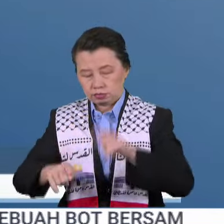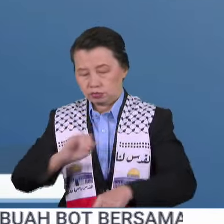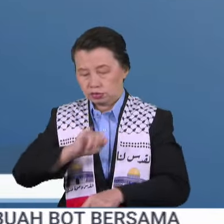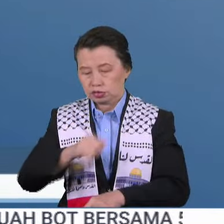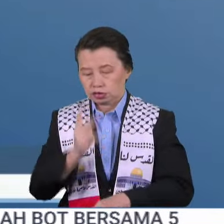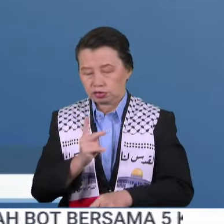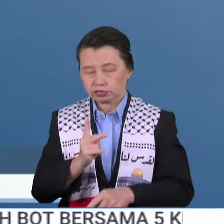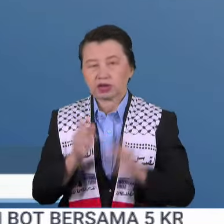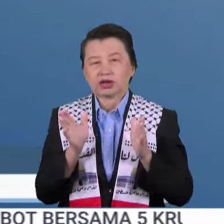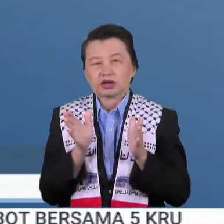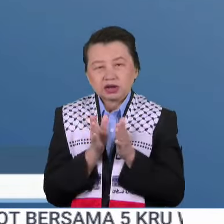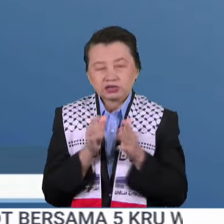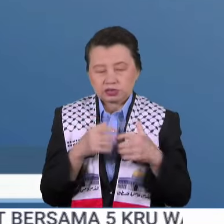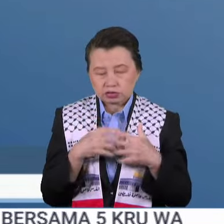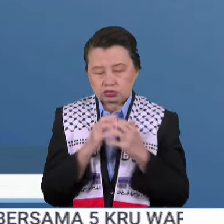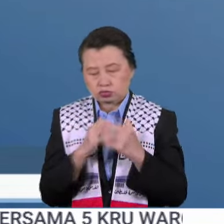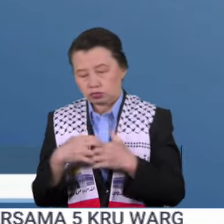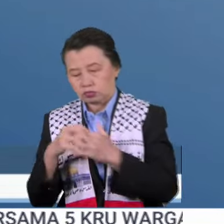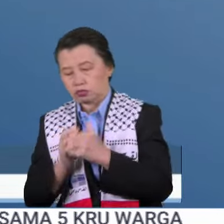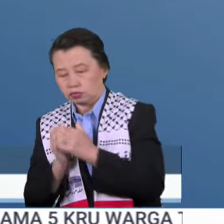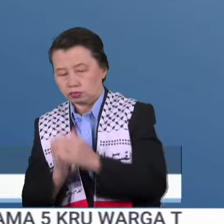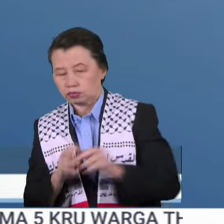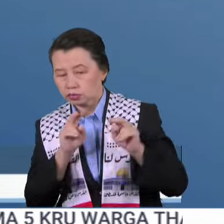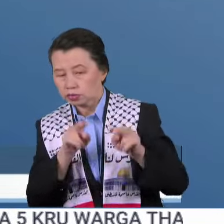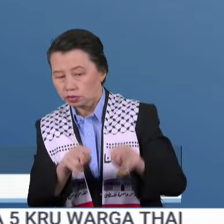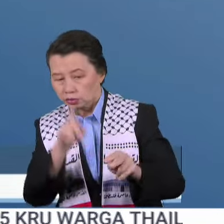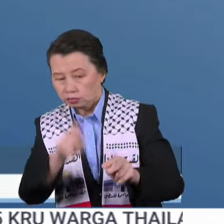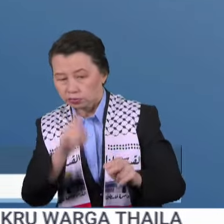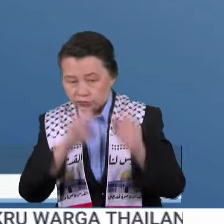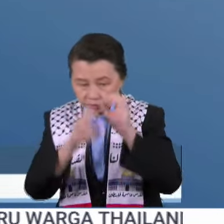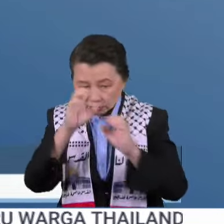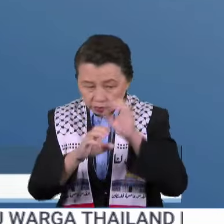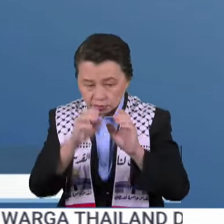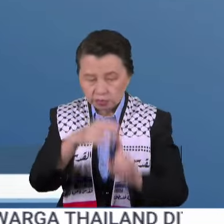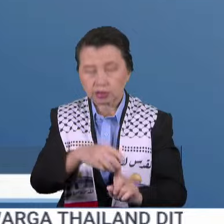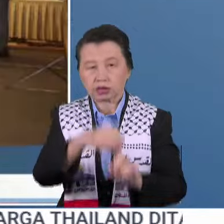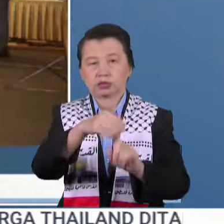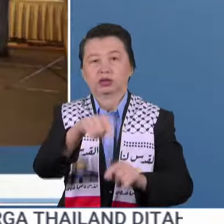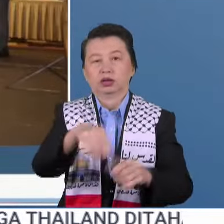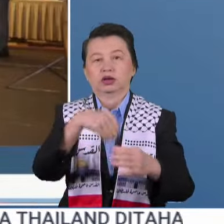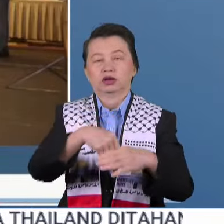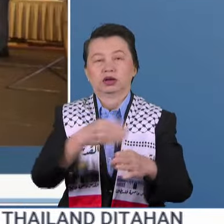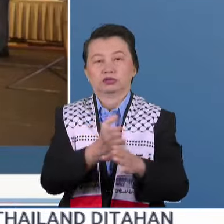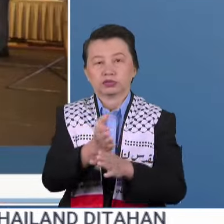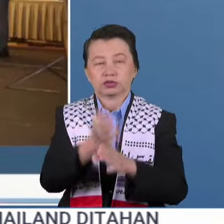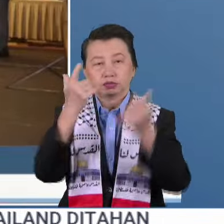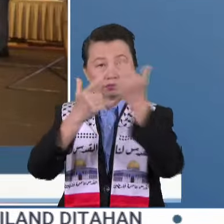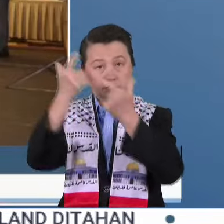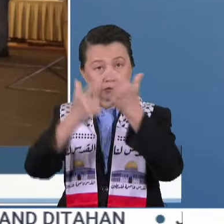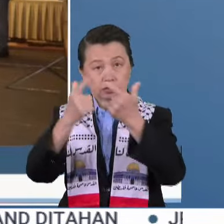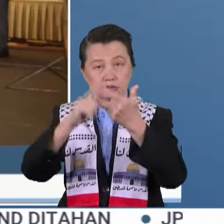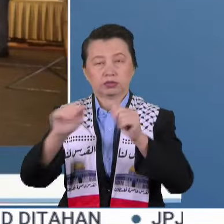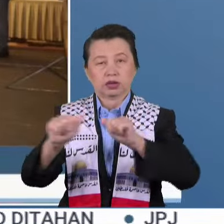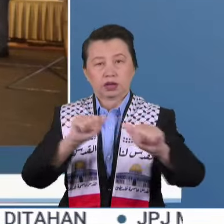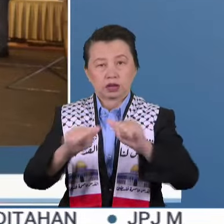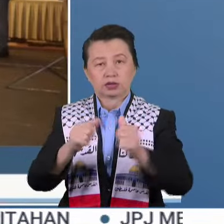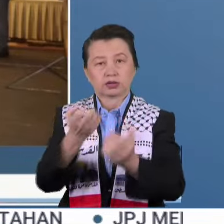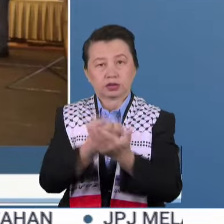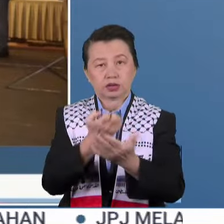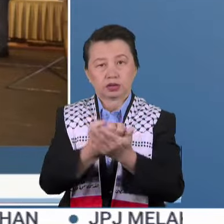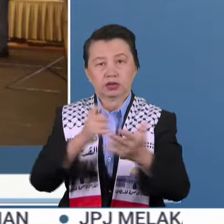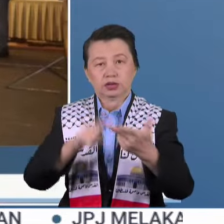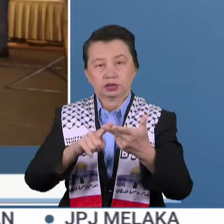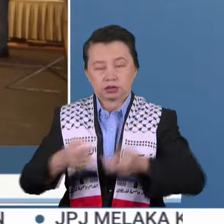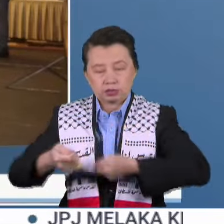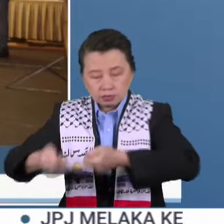kecil ditubuhkan untuk melihat potensi yang belum diterokai, terutama sekali dalam sektor pelancongan, aktiviti ekonomi